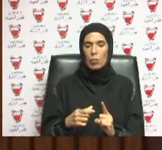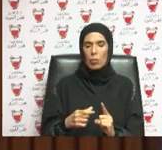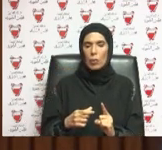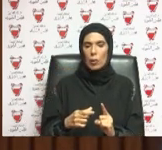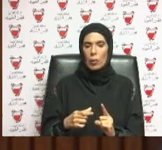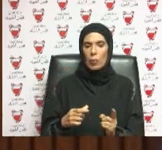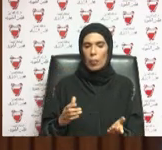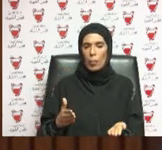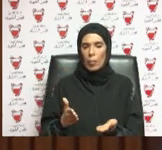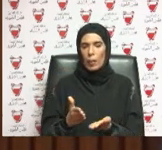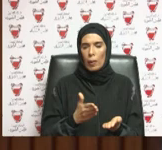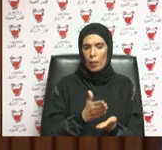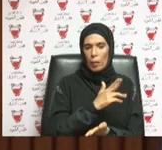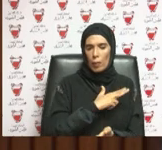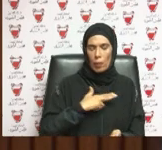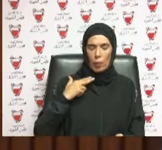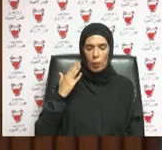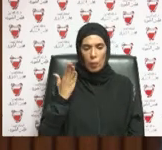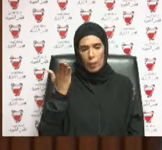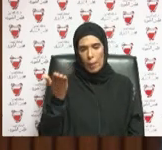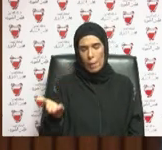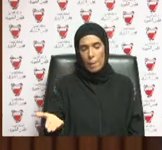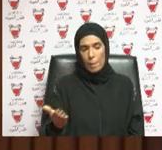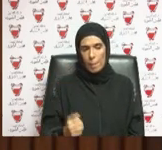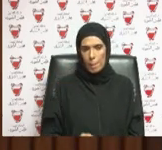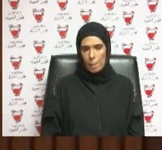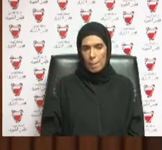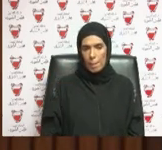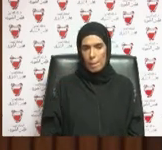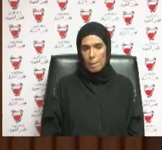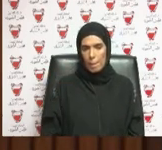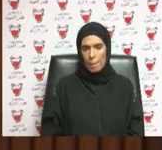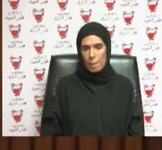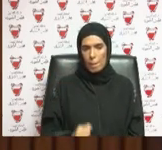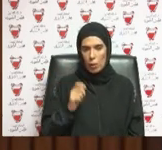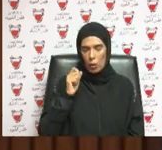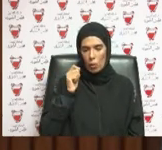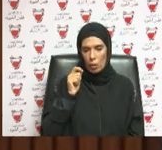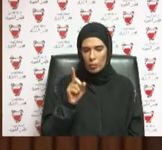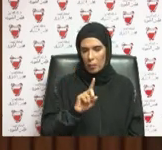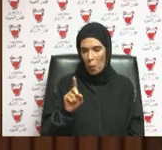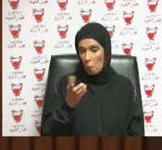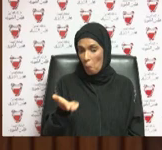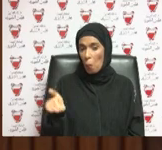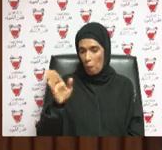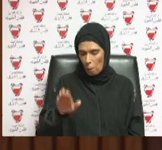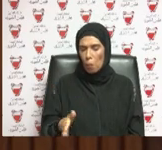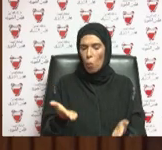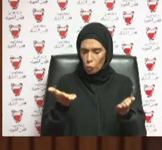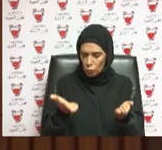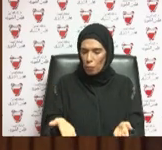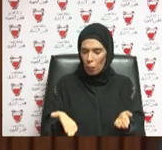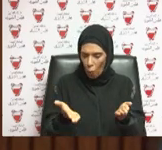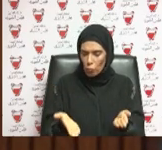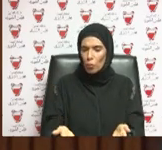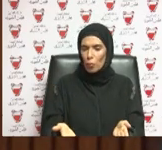الحكومة ومبادراتها. معالي الرئيس، ثمة رجال لا يغادرون، يظلون راسخين هناك